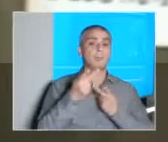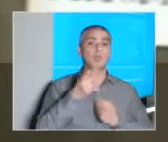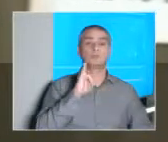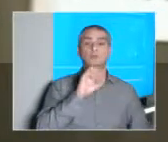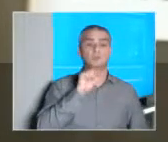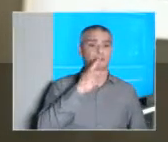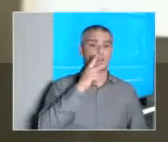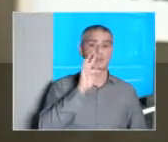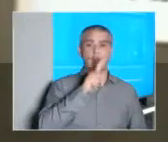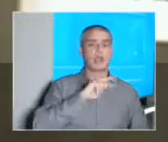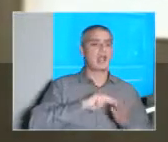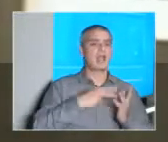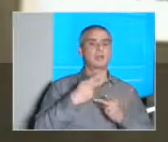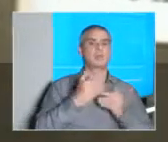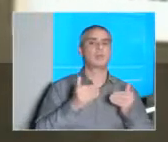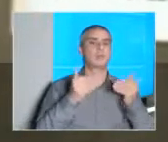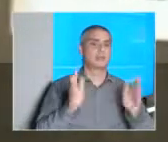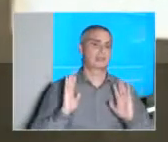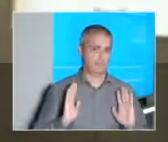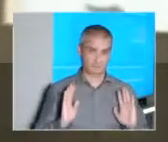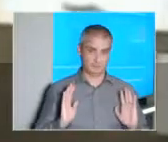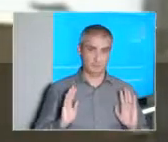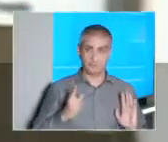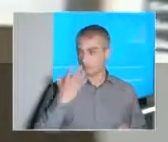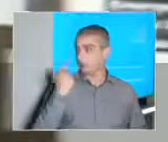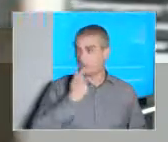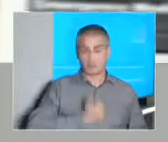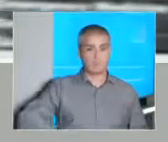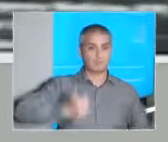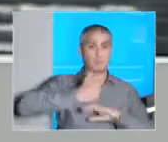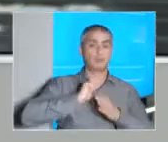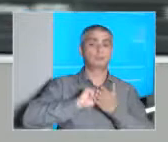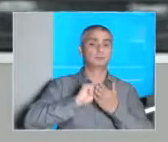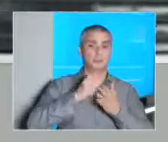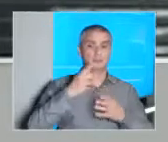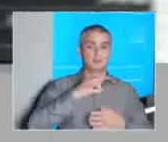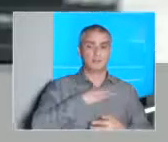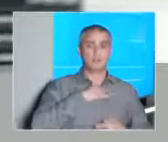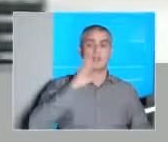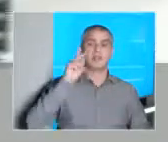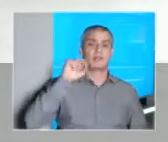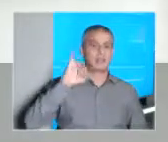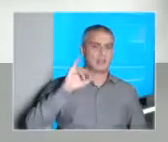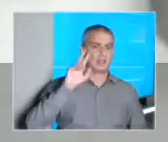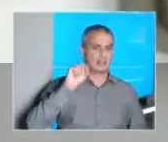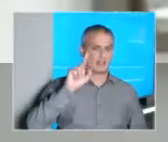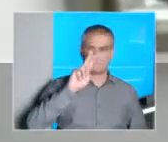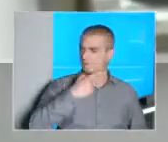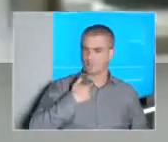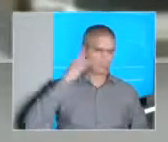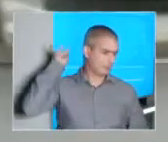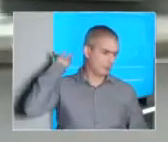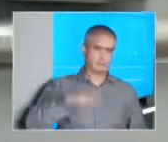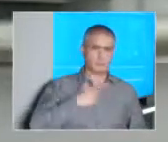יוספטל לחדר מיון קדמי. אז עמד בראש משרד הבריאות דני נווה, השר. ואני יצאתי